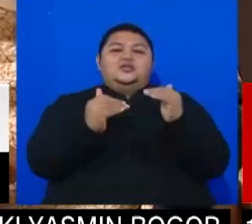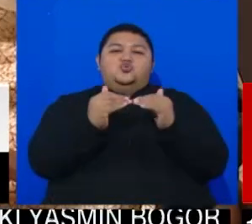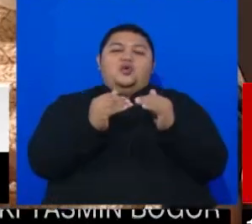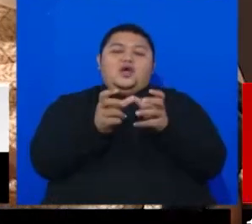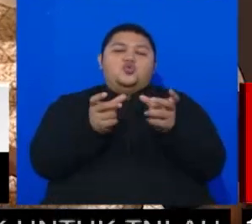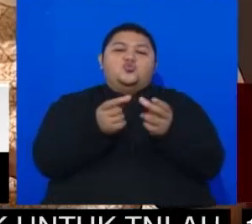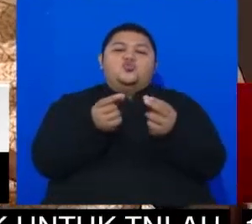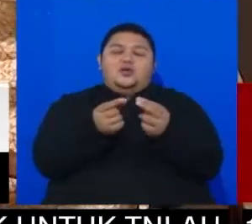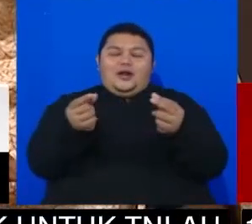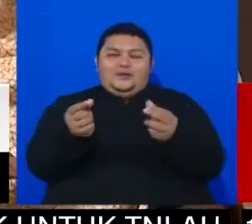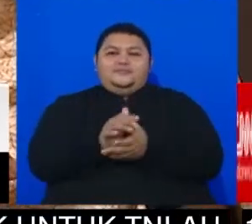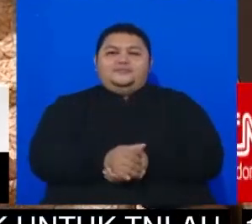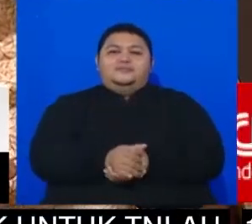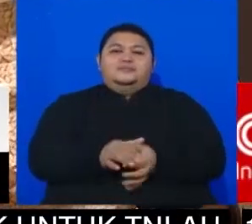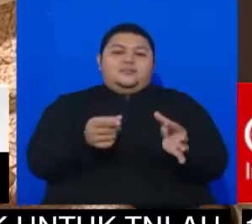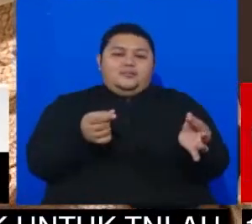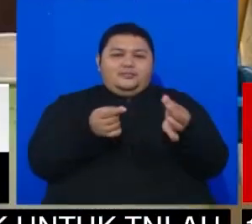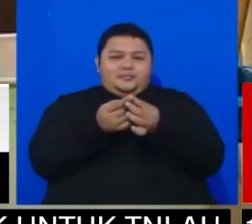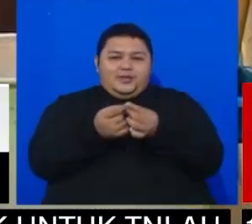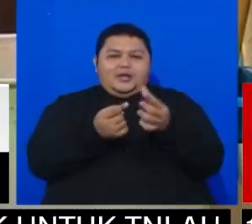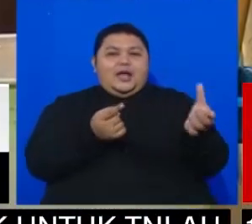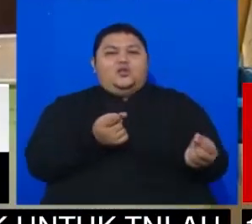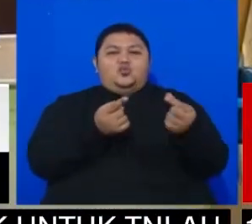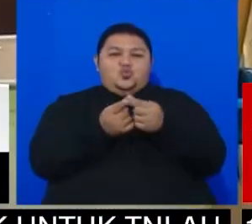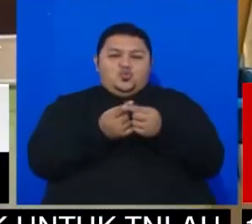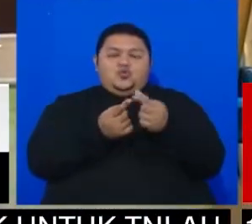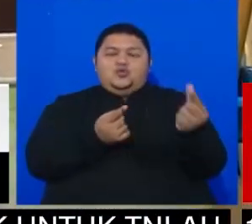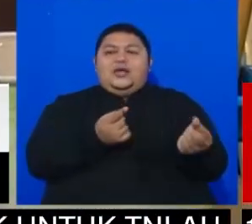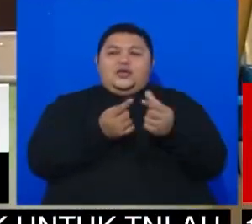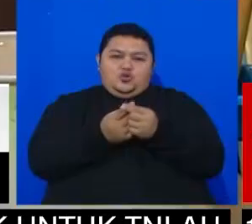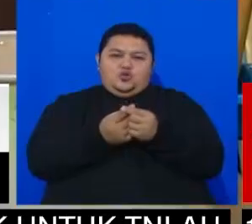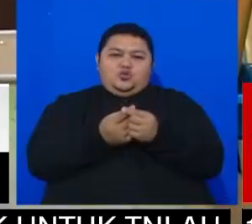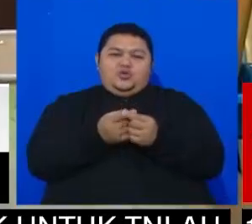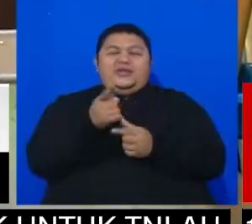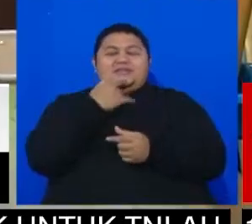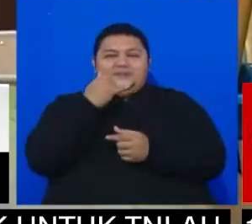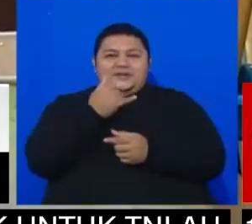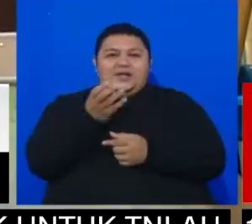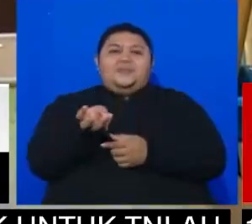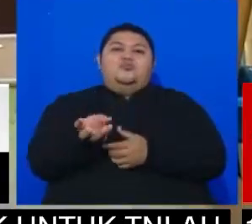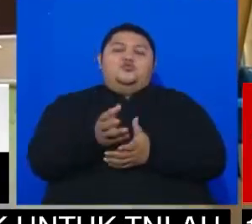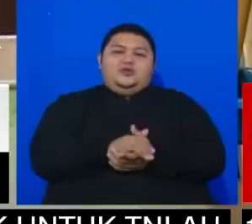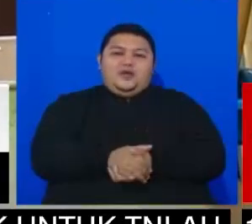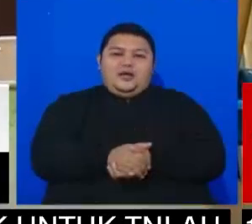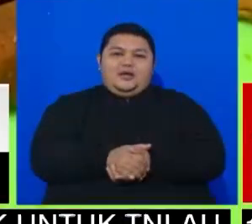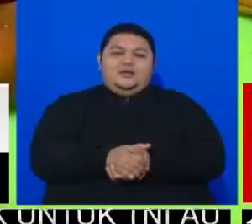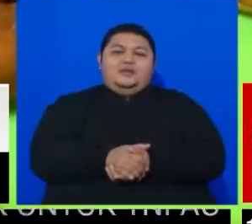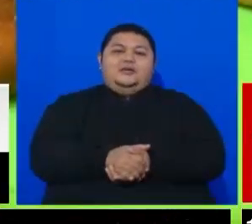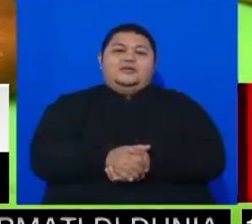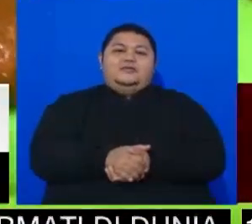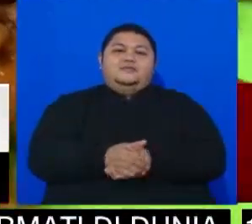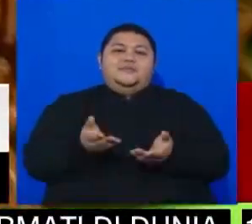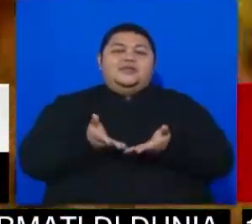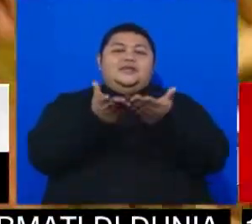Satu persatu kulit saya ambil untuk dijadikan sate. Kayaknya sih ini lebih mudah ya. Dalam sehari, angkringan di tempat ini